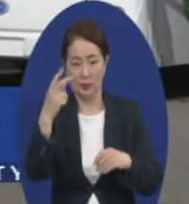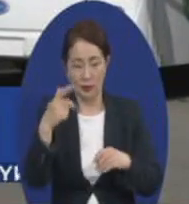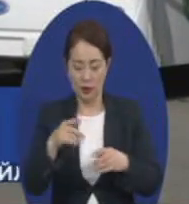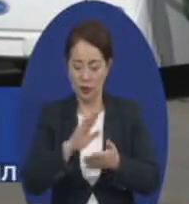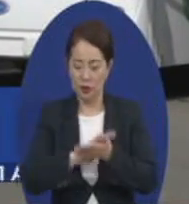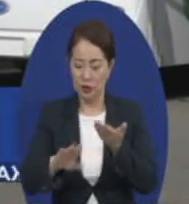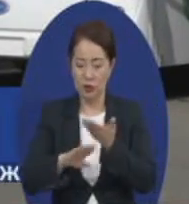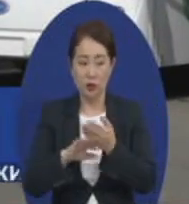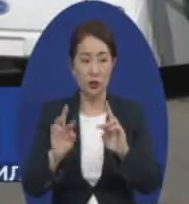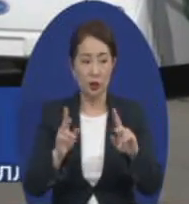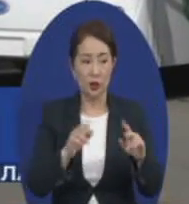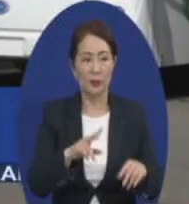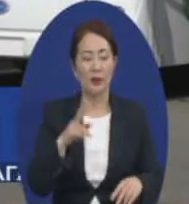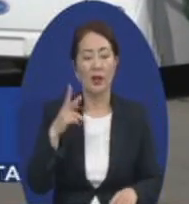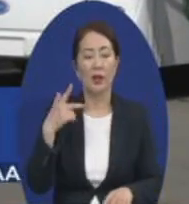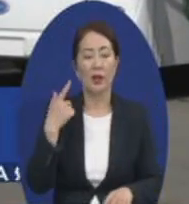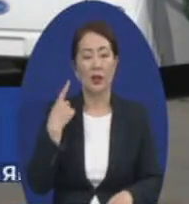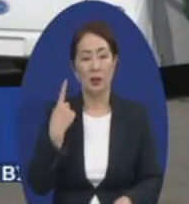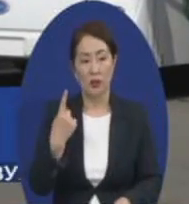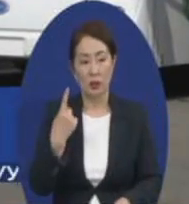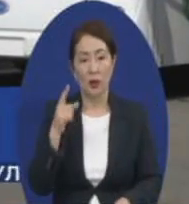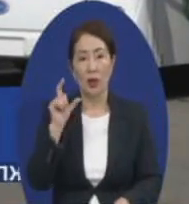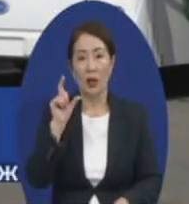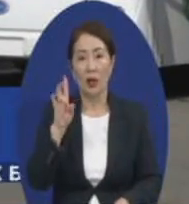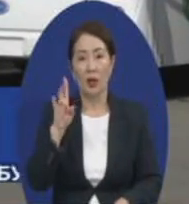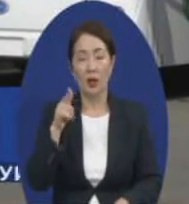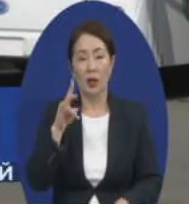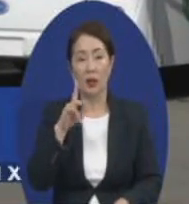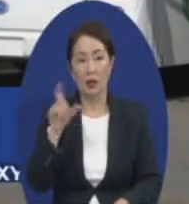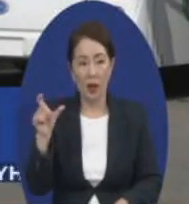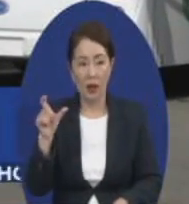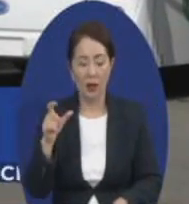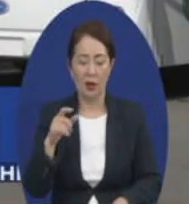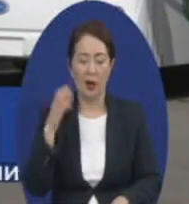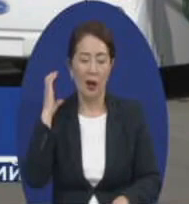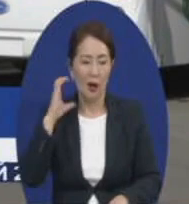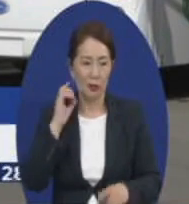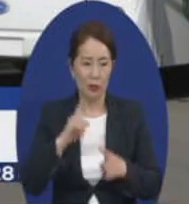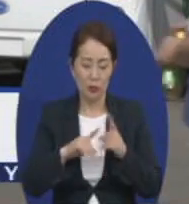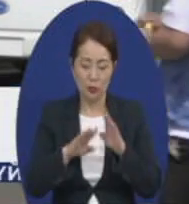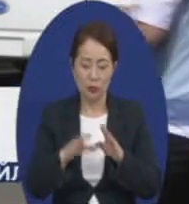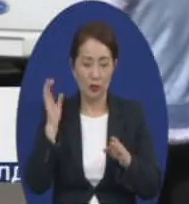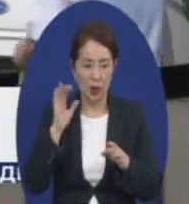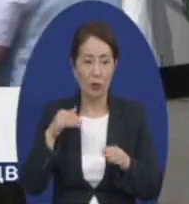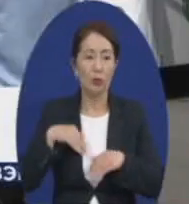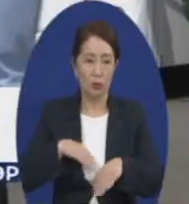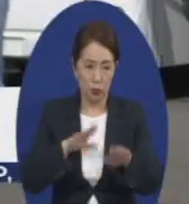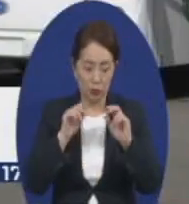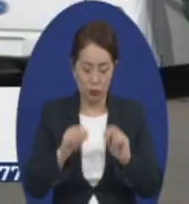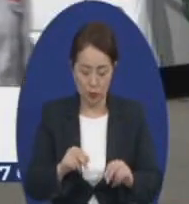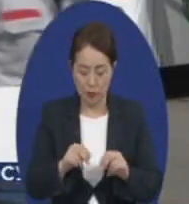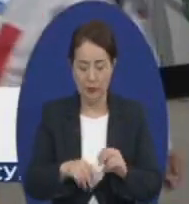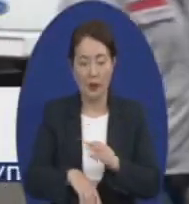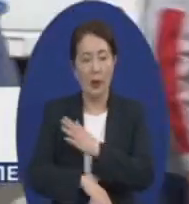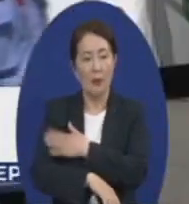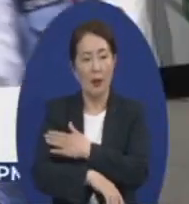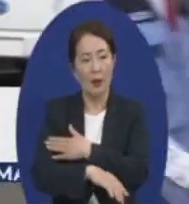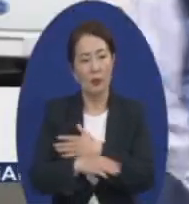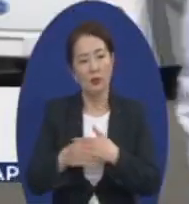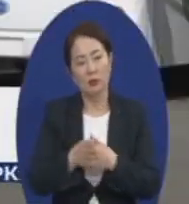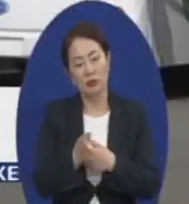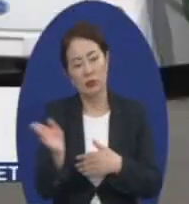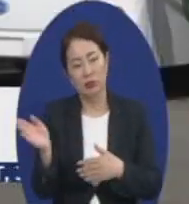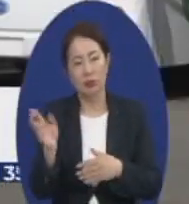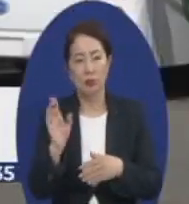хийгдэн. За 1-р игнэ болон 1-р игнэгээр одоо нийтийн тээвэр болон хүүхдийн автобусууд одоо зорчих хөдөлгөөнд оруулах. За баруун тишээ эргэх